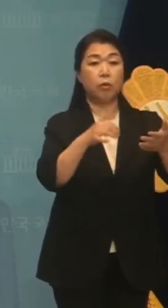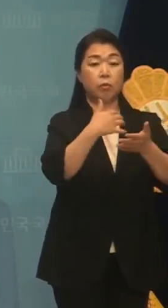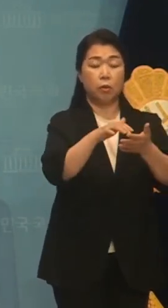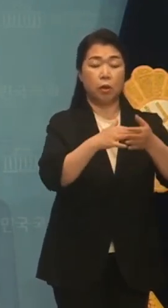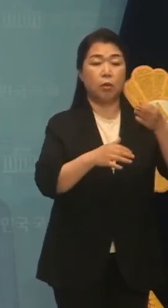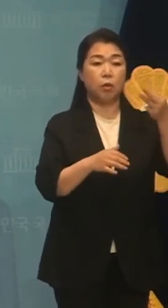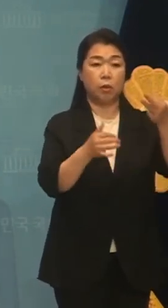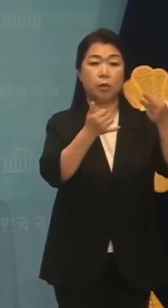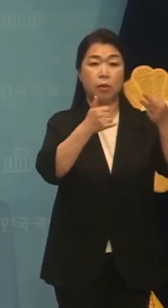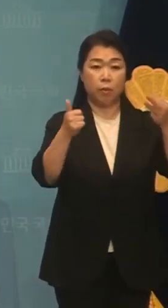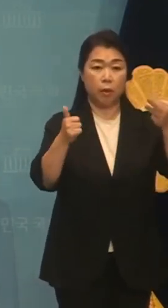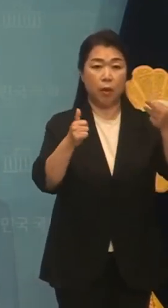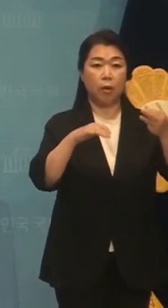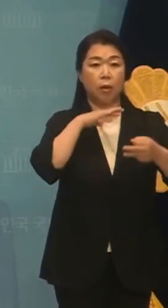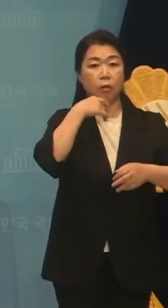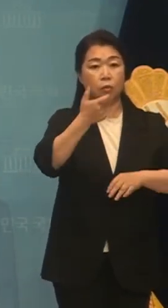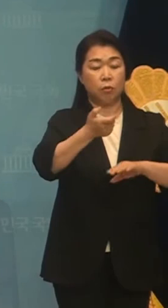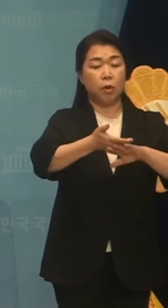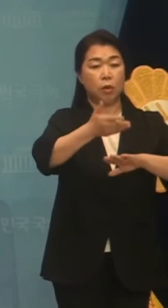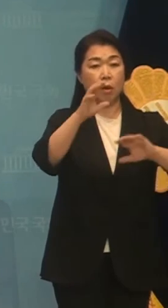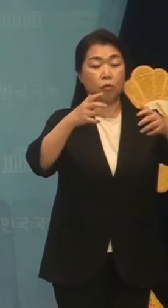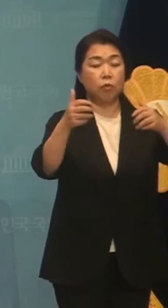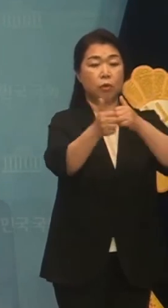60세 이상인 국회의원도